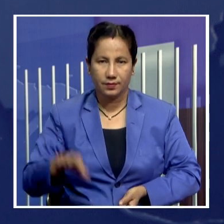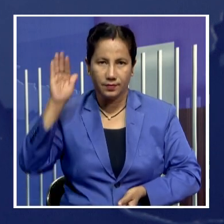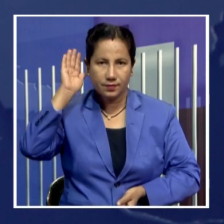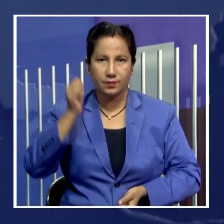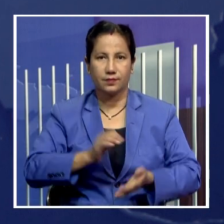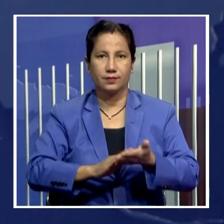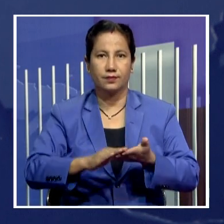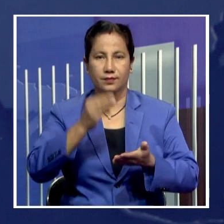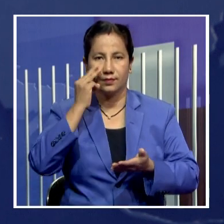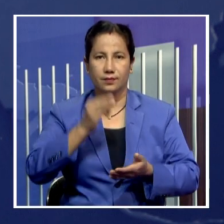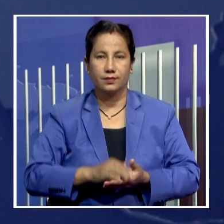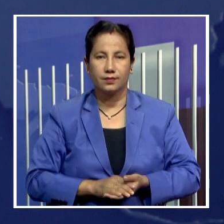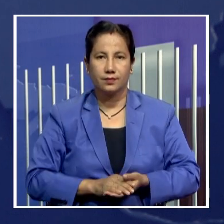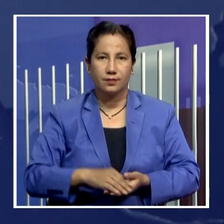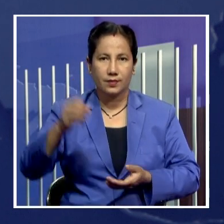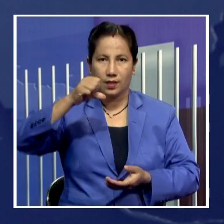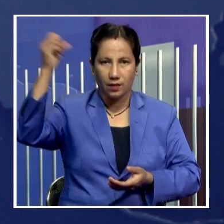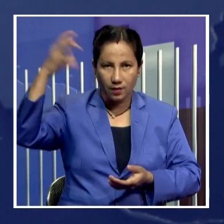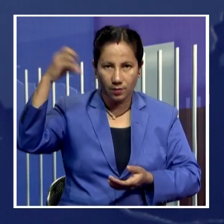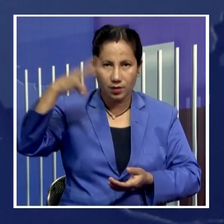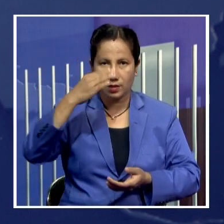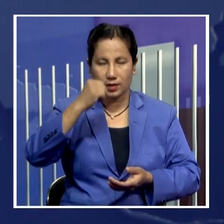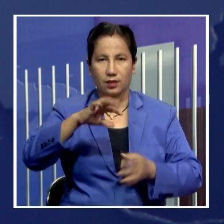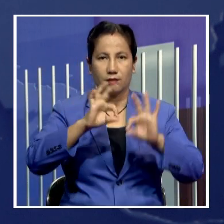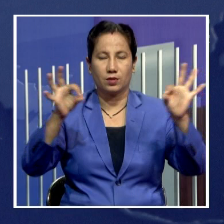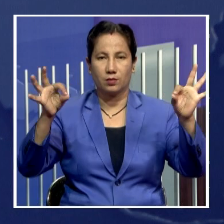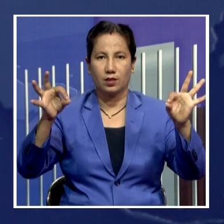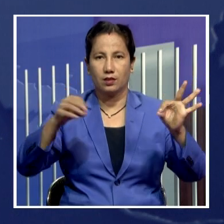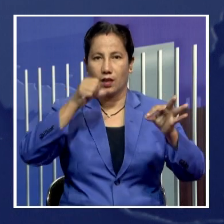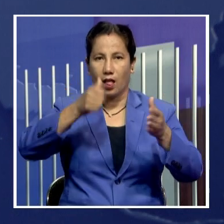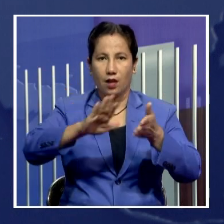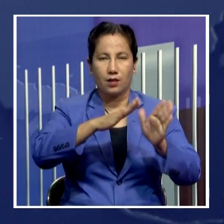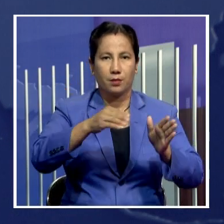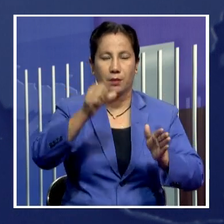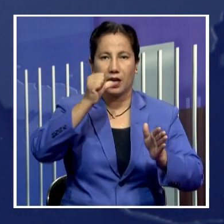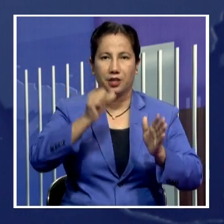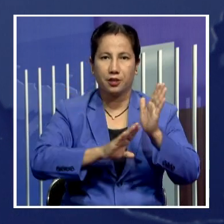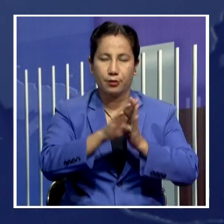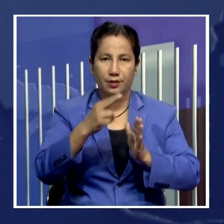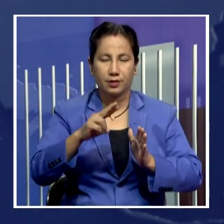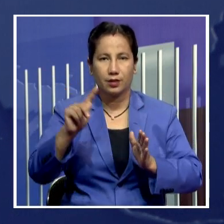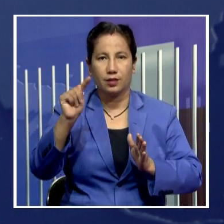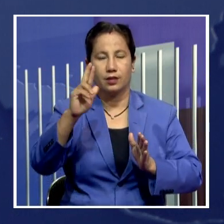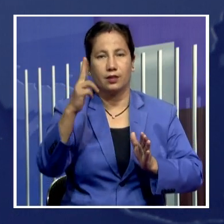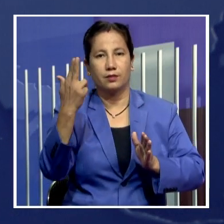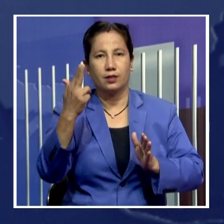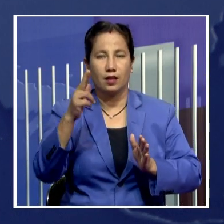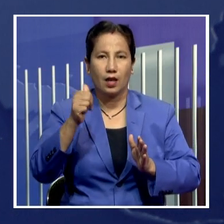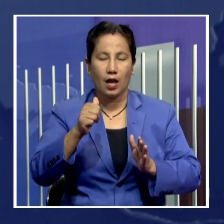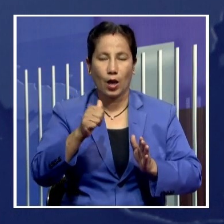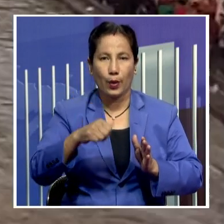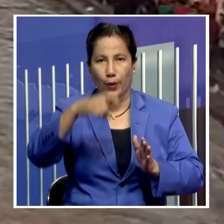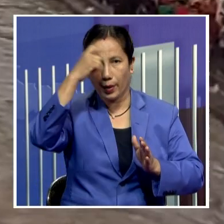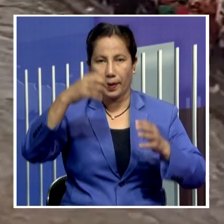समाचार अब विस्तारमा। अविरल वर्षाका कारण विभिन्न नदीमा पानीको बहाव बढेको छ। राप्ती नदीमा आएको बाढीले